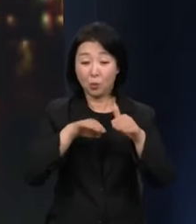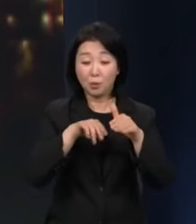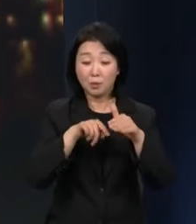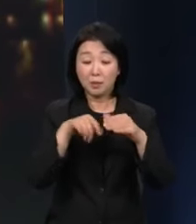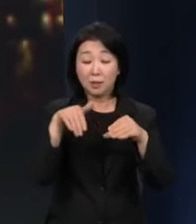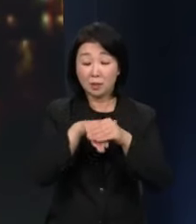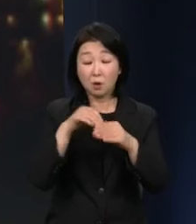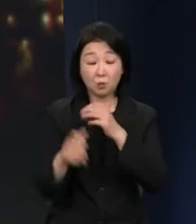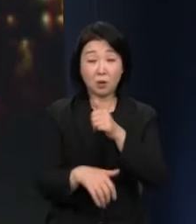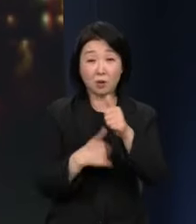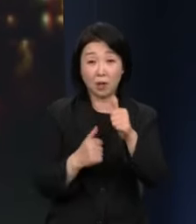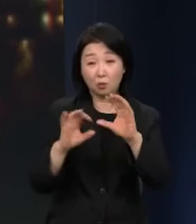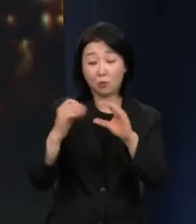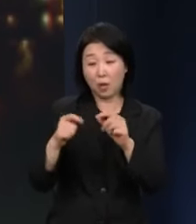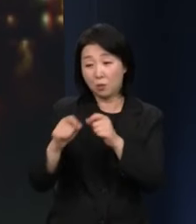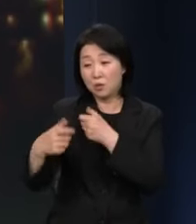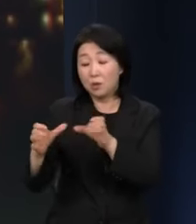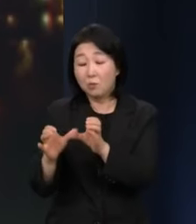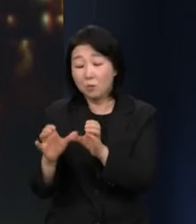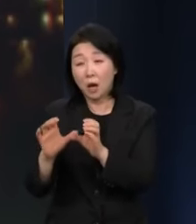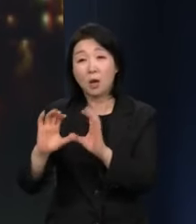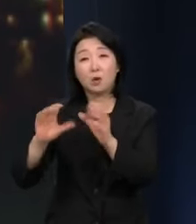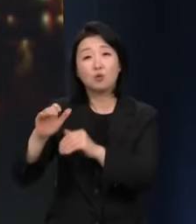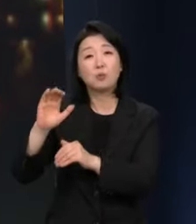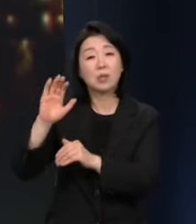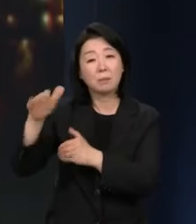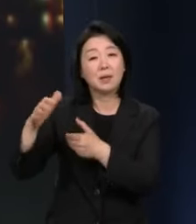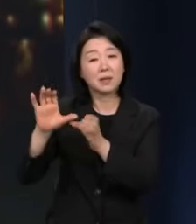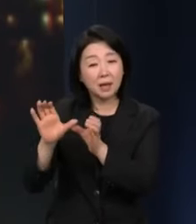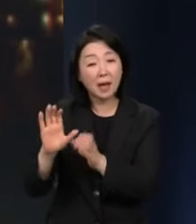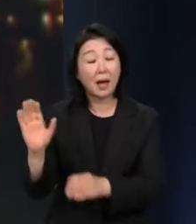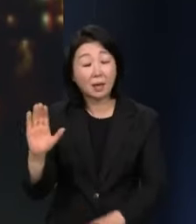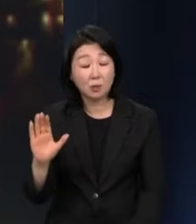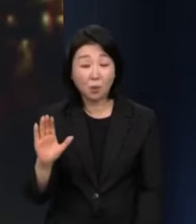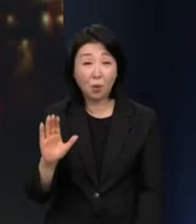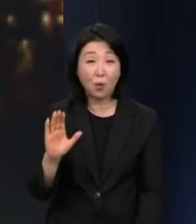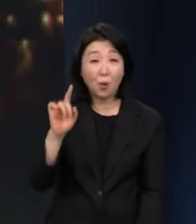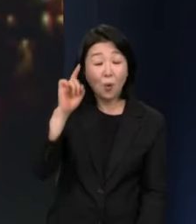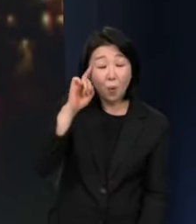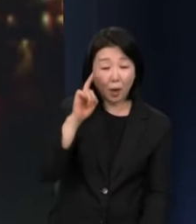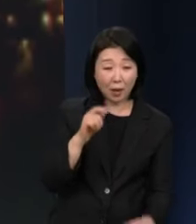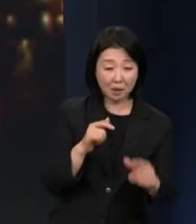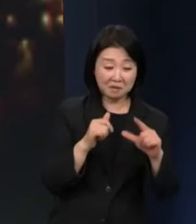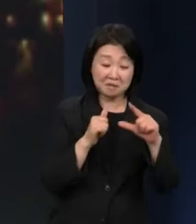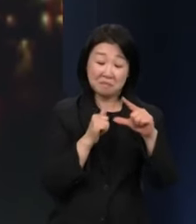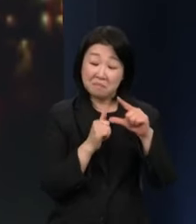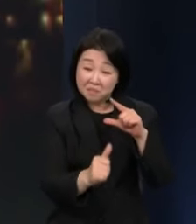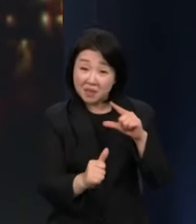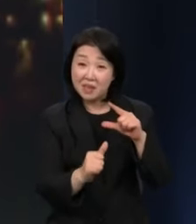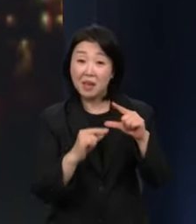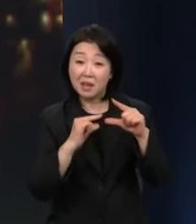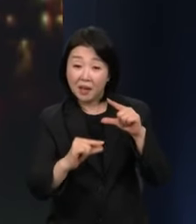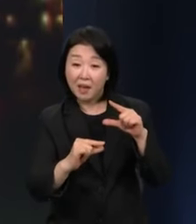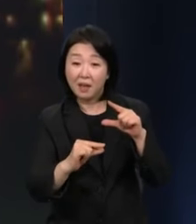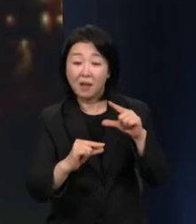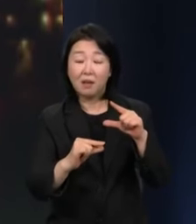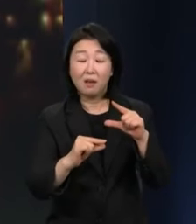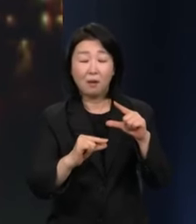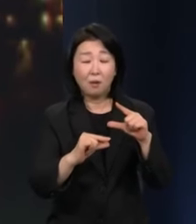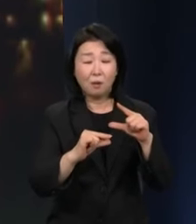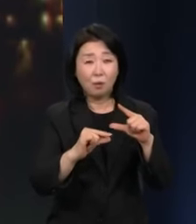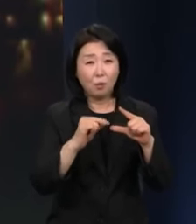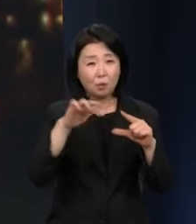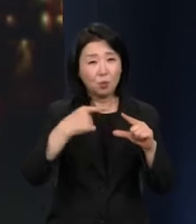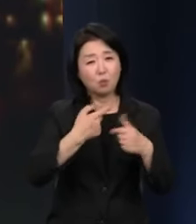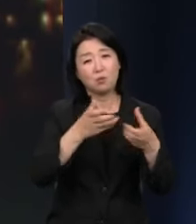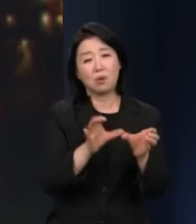국민의힘의 위성정당인 국민의 미래가 아니라 자, 비례는 조국 혁신당이라고 언급하는 것 자체가 여당 지지층 입장에서는 상당히